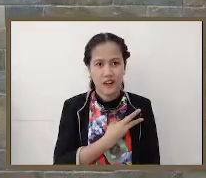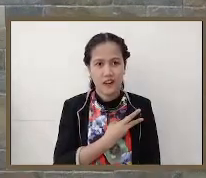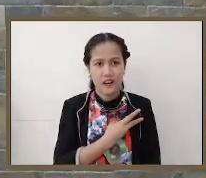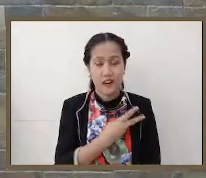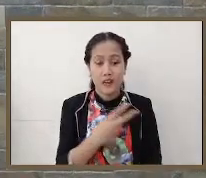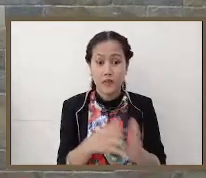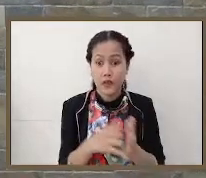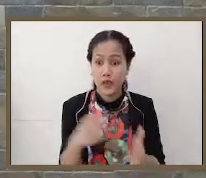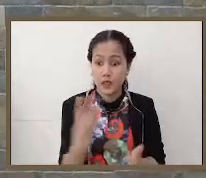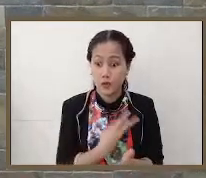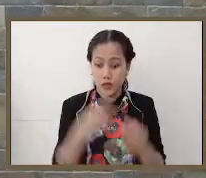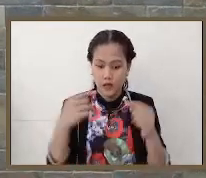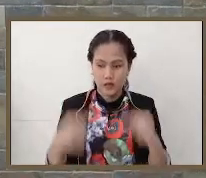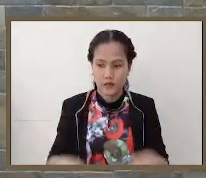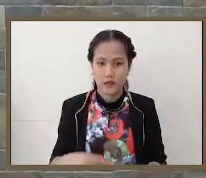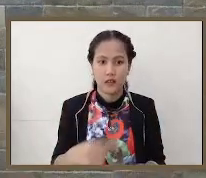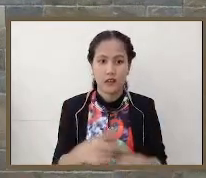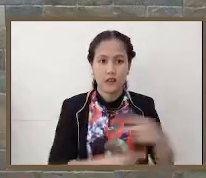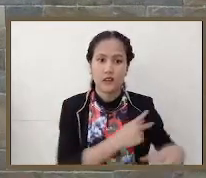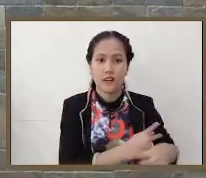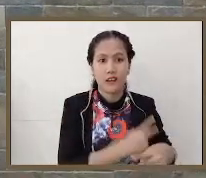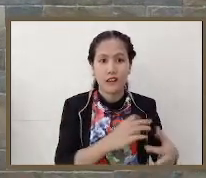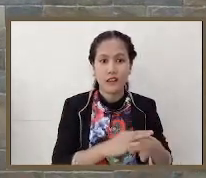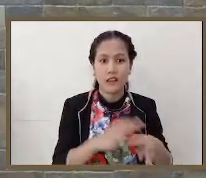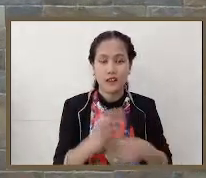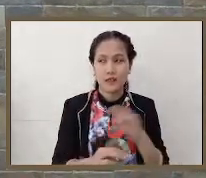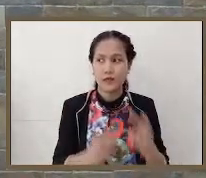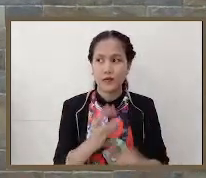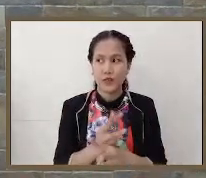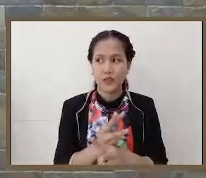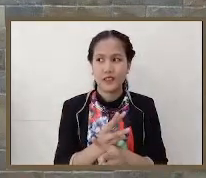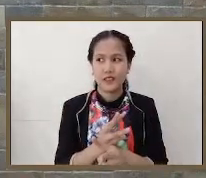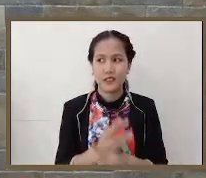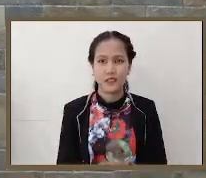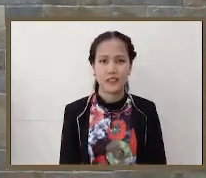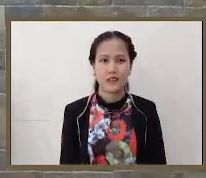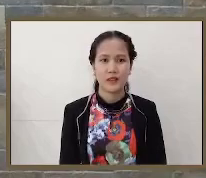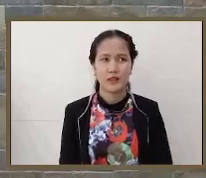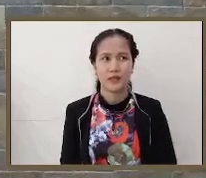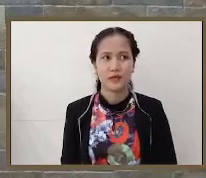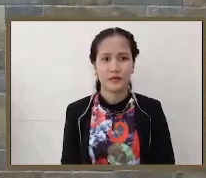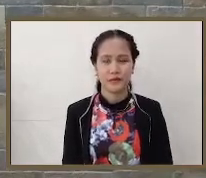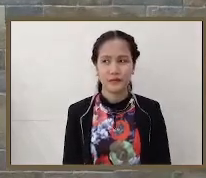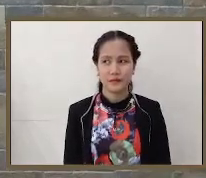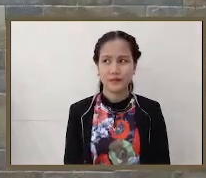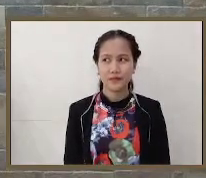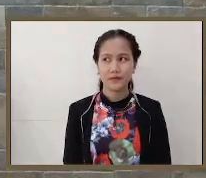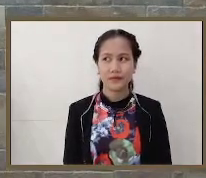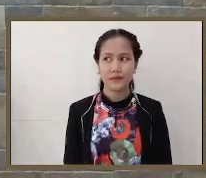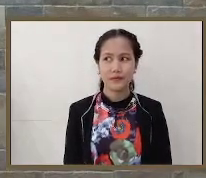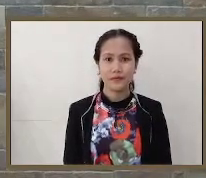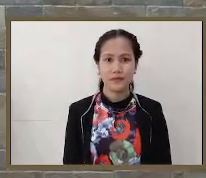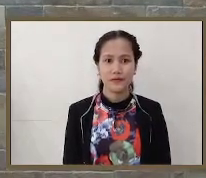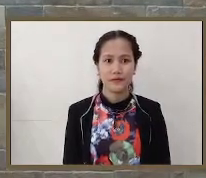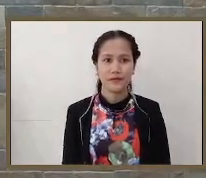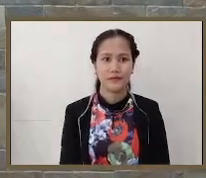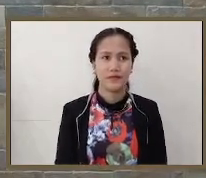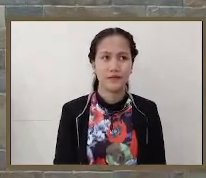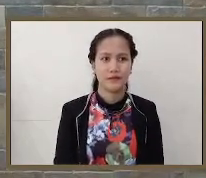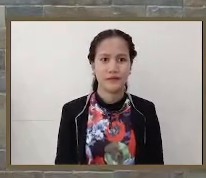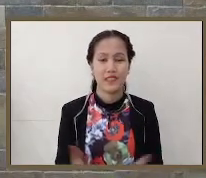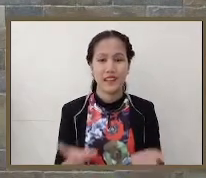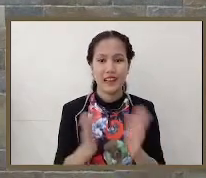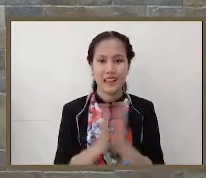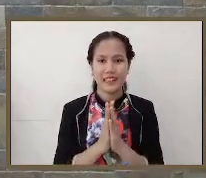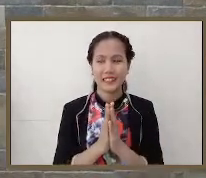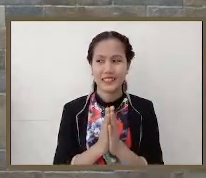nandito na tayo sa ganitong kalagayan. It's very important. Maaring sabihin natin, pwede bang mangyari? You see, pwede bang